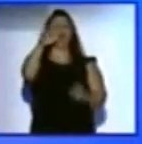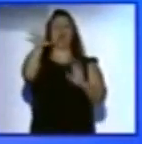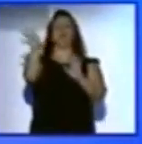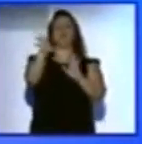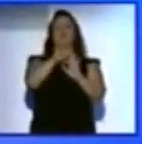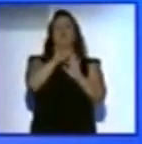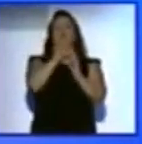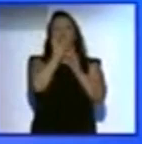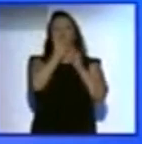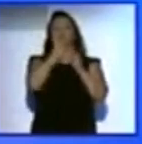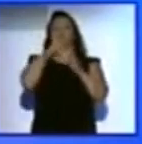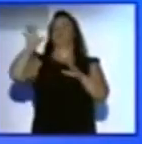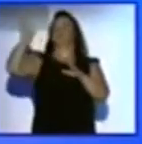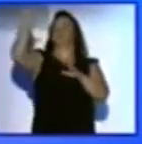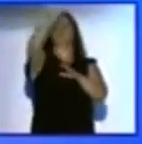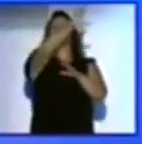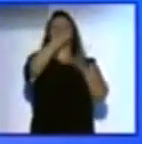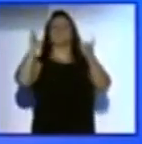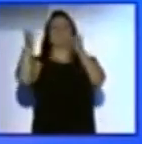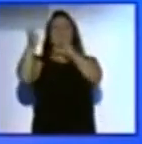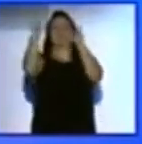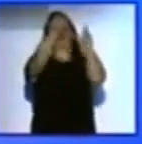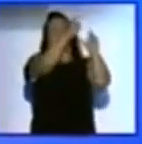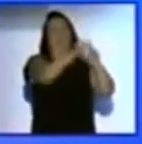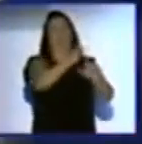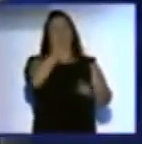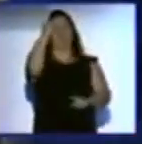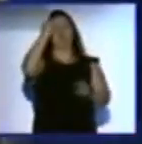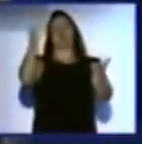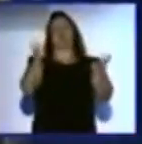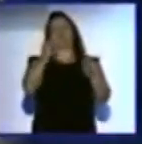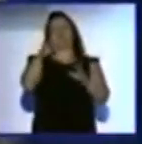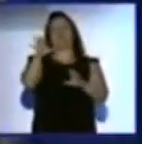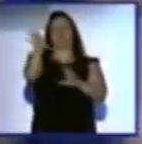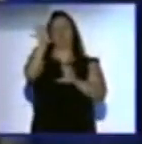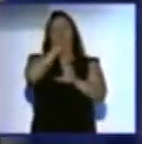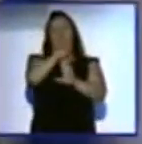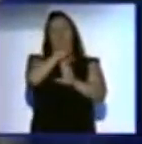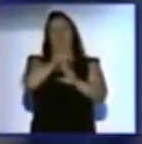σχολείο σε κάθε περιφερειακή ενότητα της χώρας.